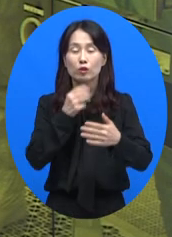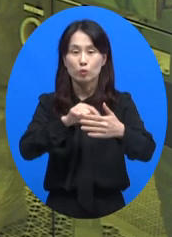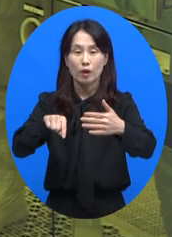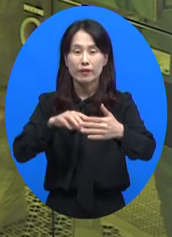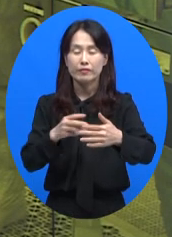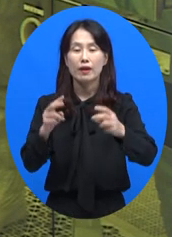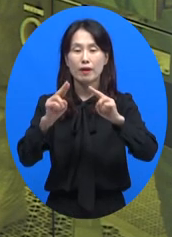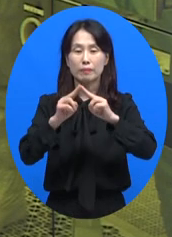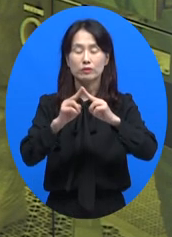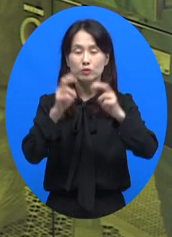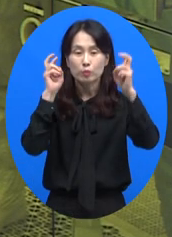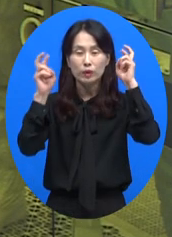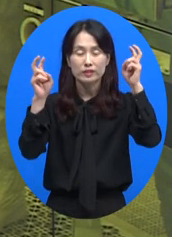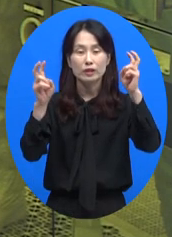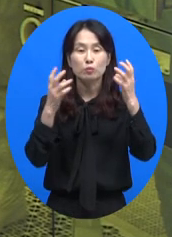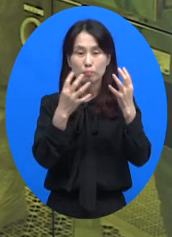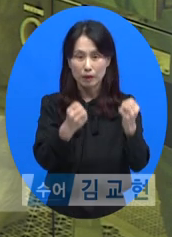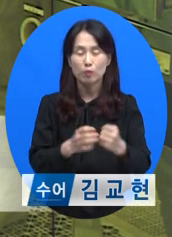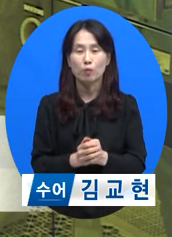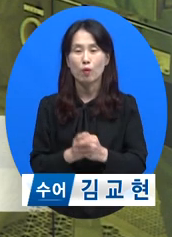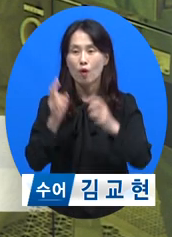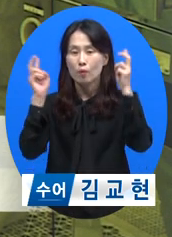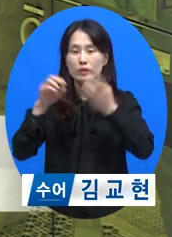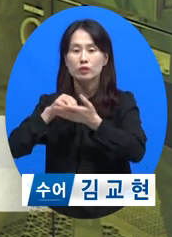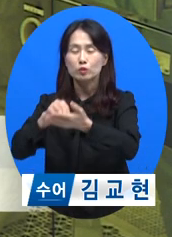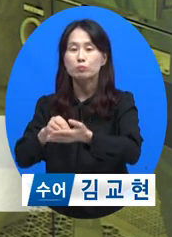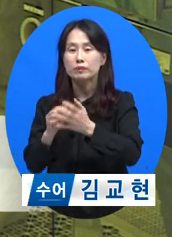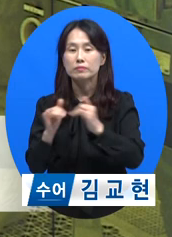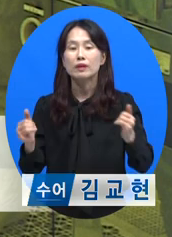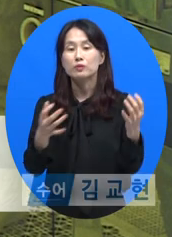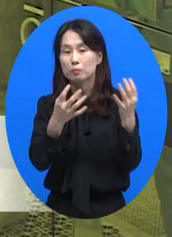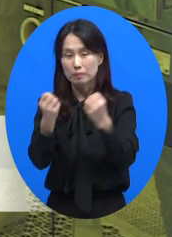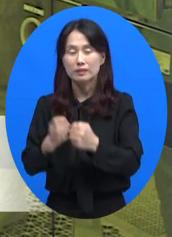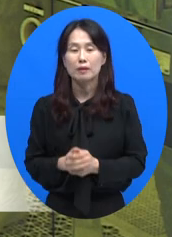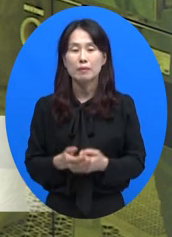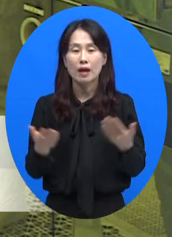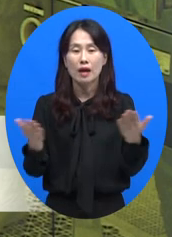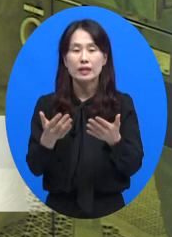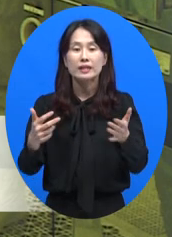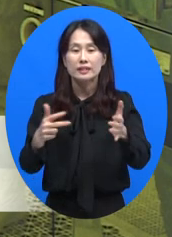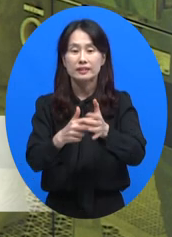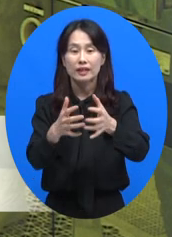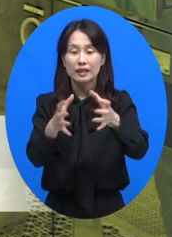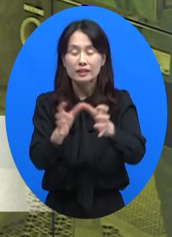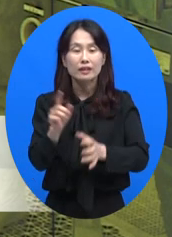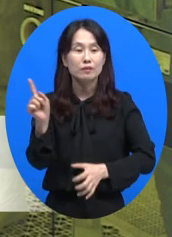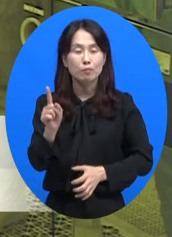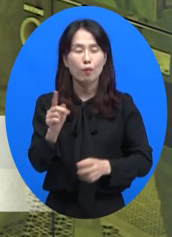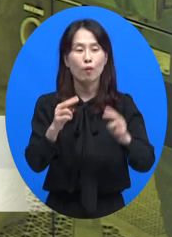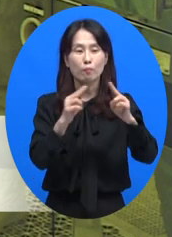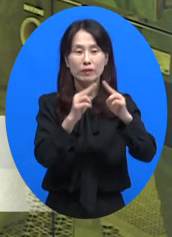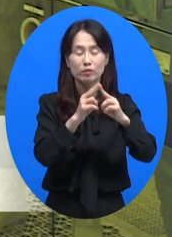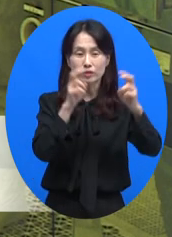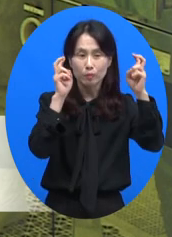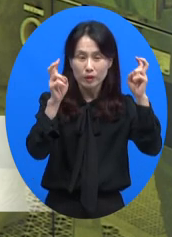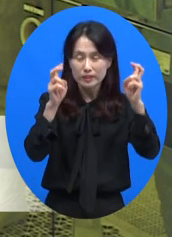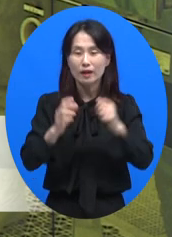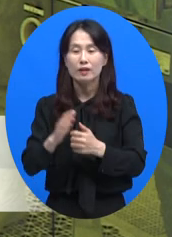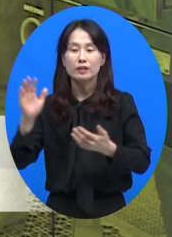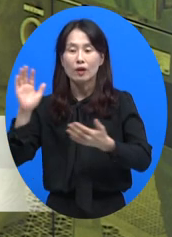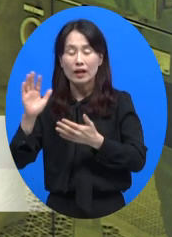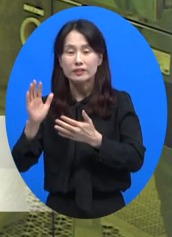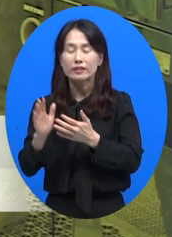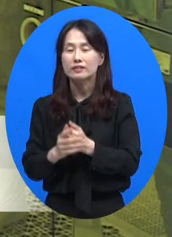도내엔 반도체 기업도 많고 관련 기업에 취업을 원하는 취준생들도 많습니다. 경기도 일자리재단이 도내 반도체 기업과